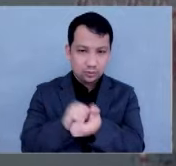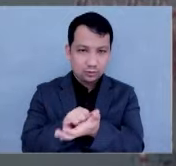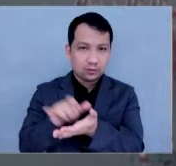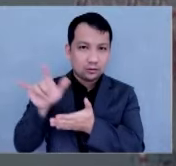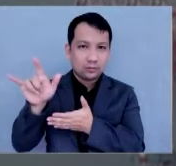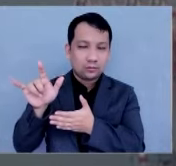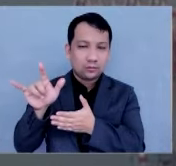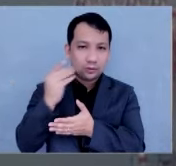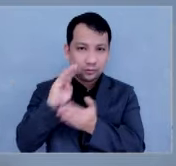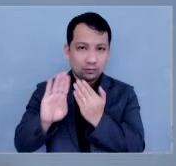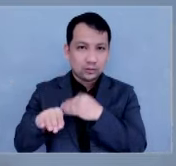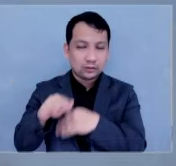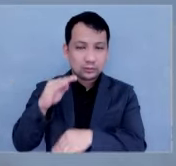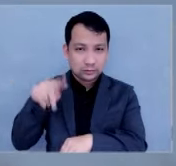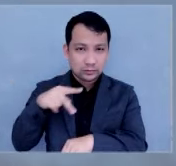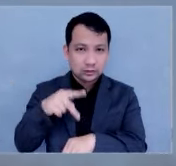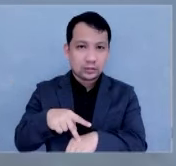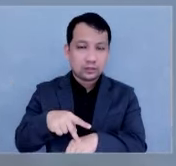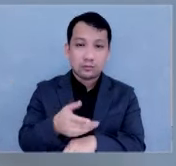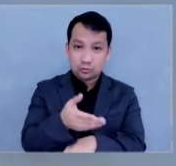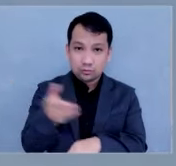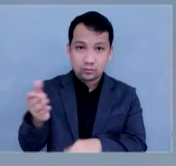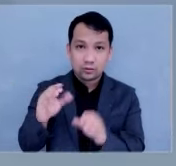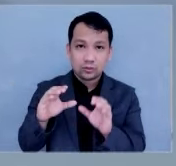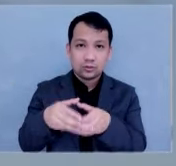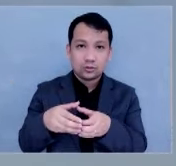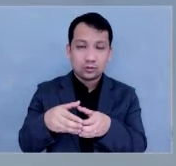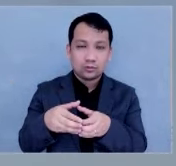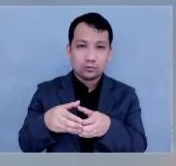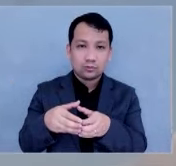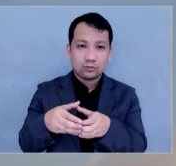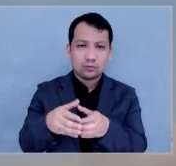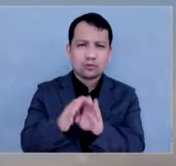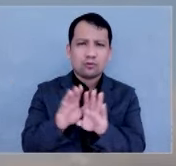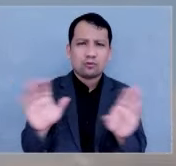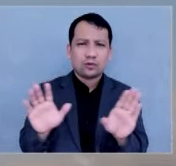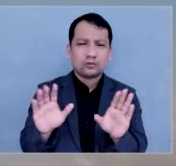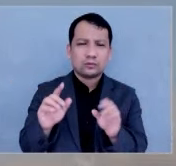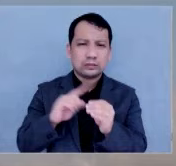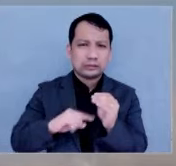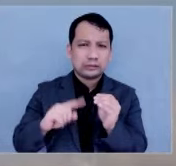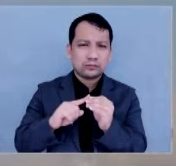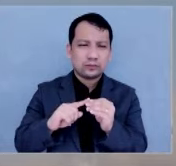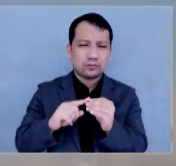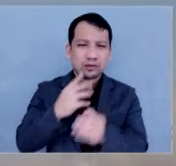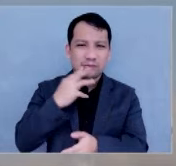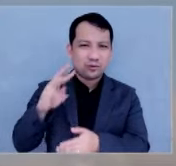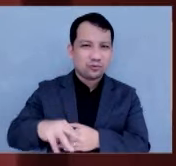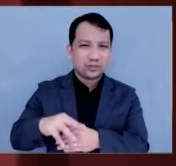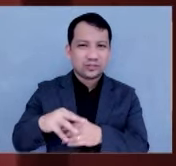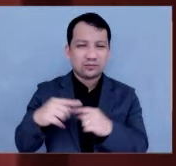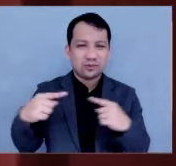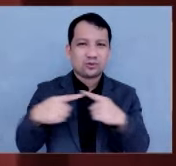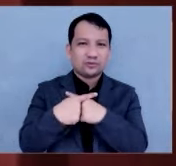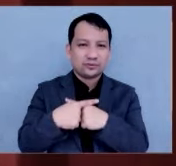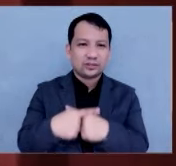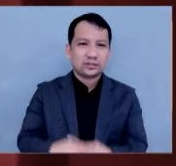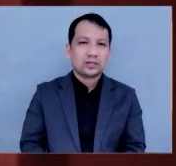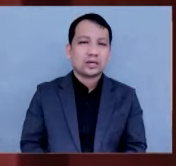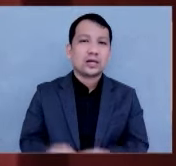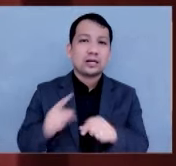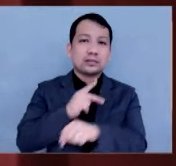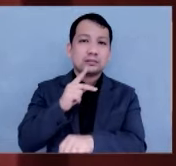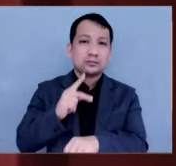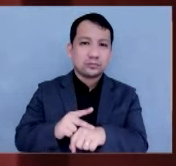panawagan din ng pamahalaan sa mga grupong sangkot sa gulo na Hwag na raw sanang palalain pa ang tensyon the Philippines